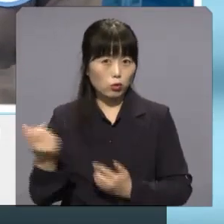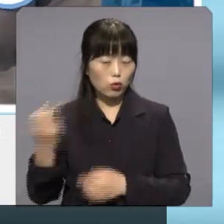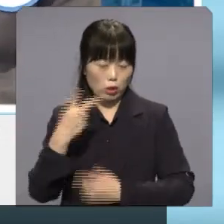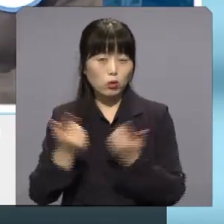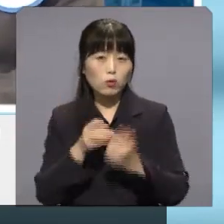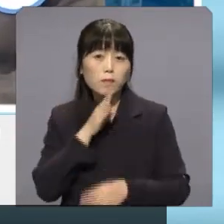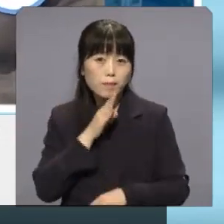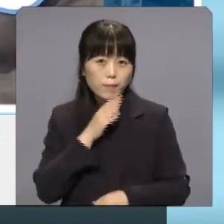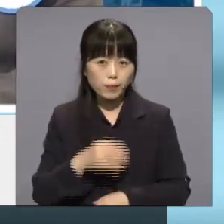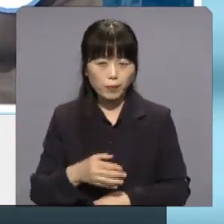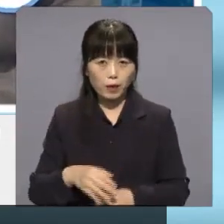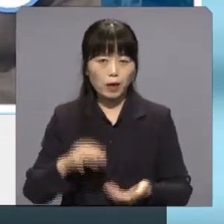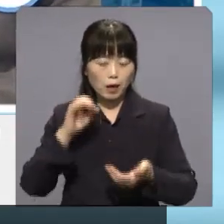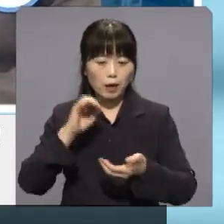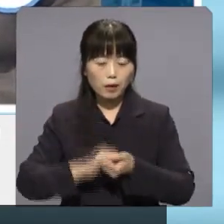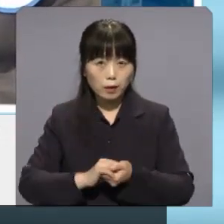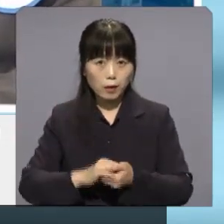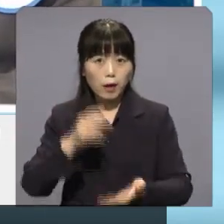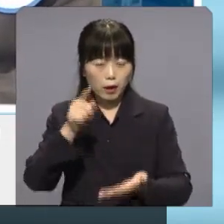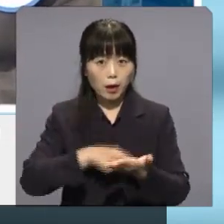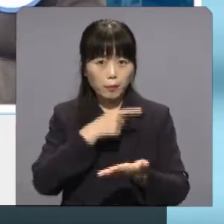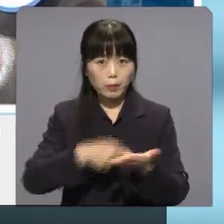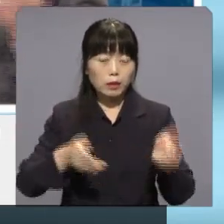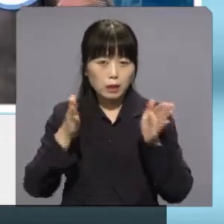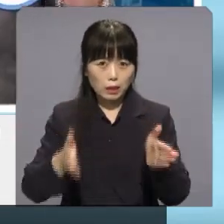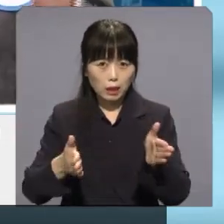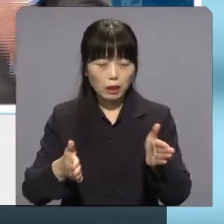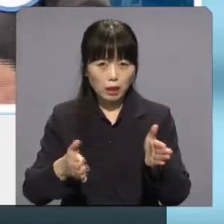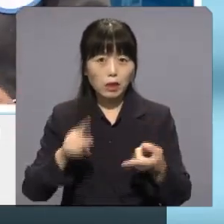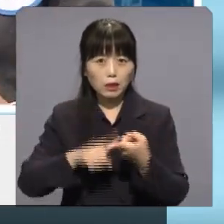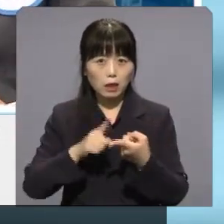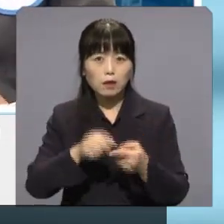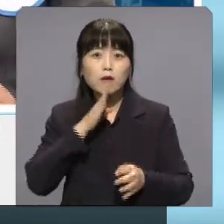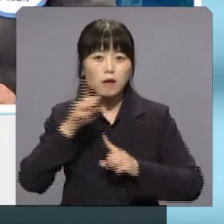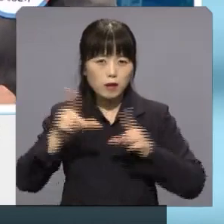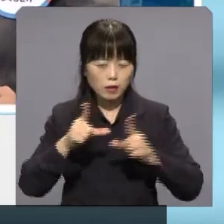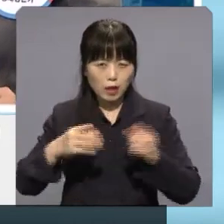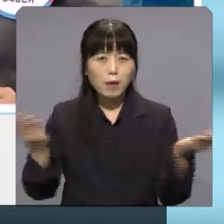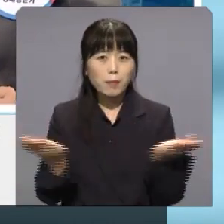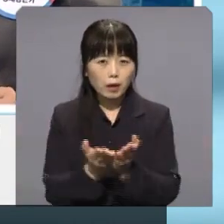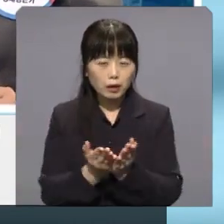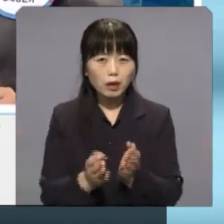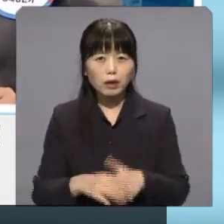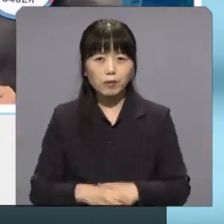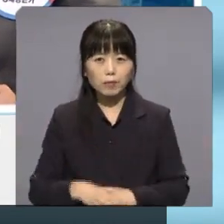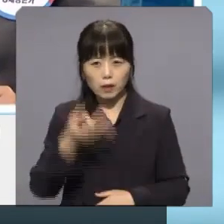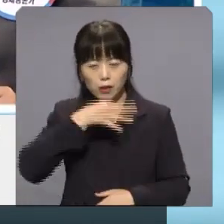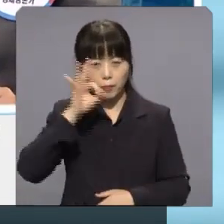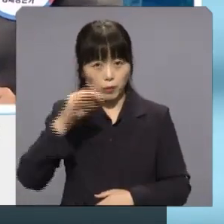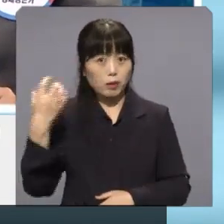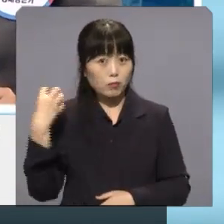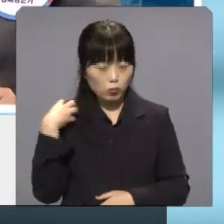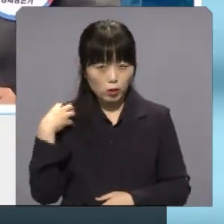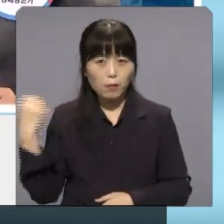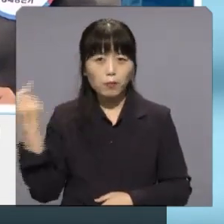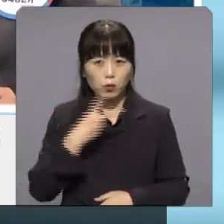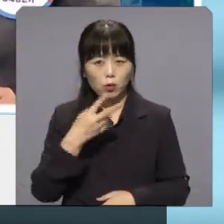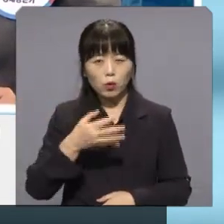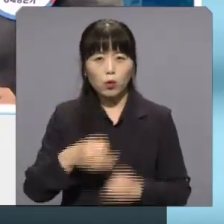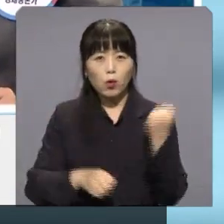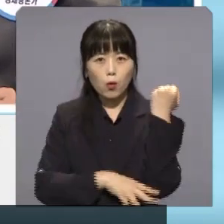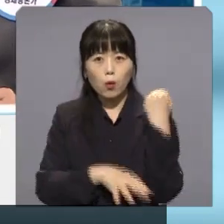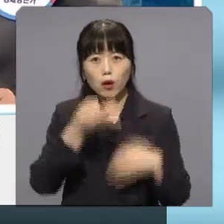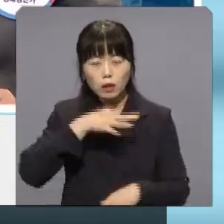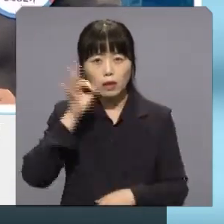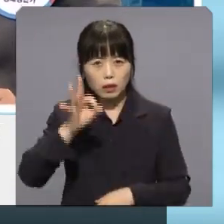사원 기가 이런지 이런걸 갔다가 다시 좀 그 현실에 맞게끔 너 문제 사실은 뭐 금리 부담이 라든지 원리금 상환 부담이